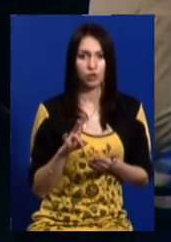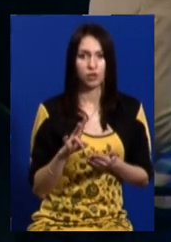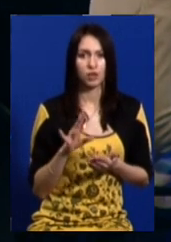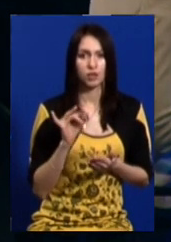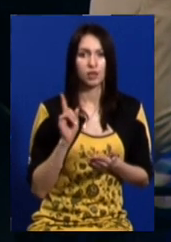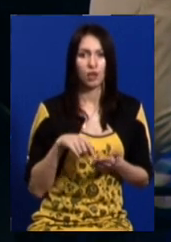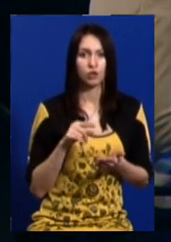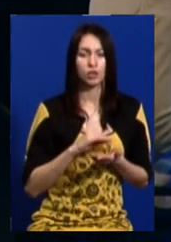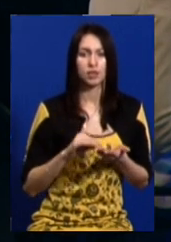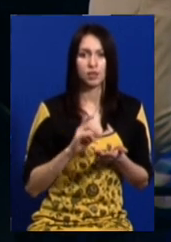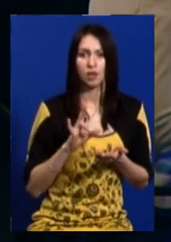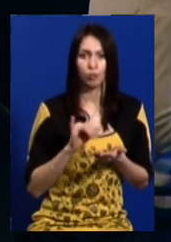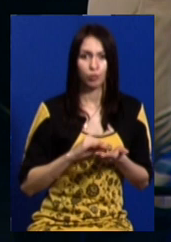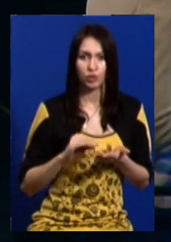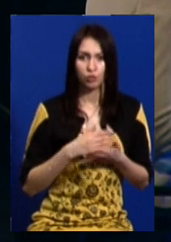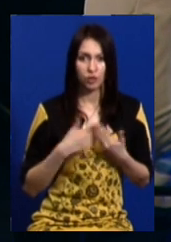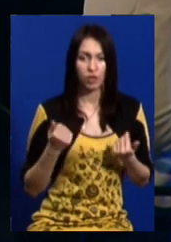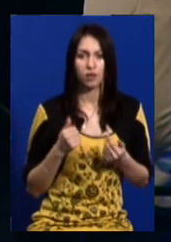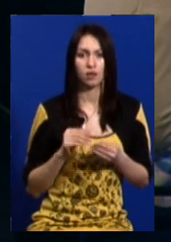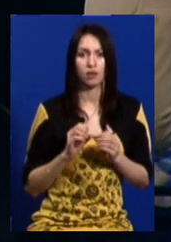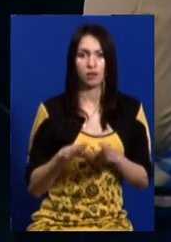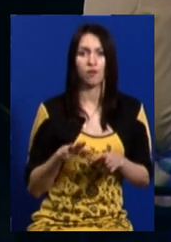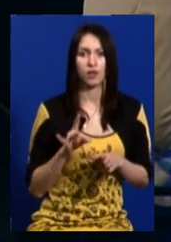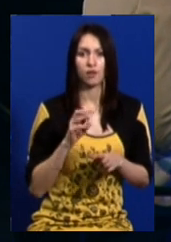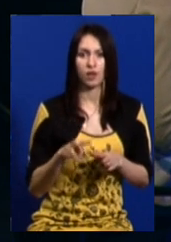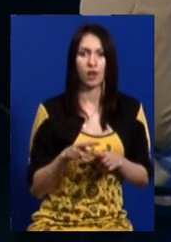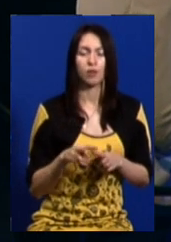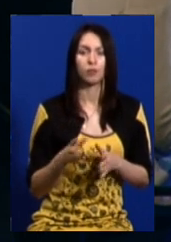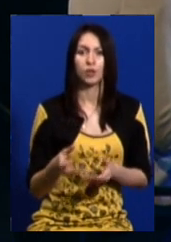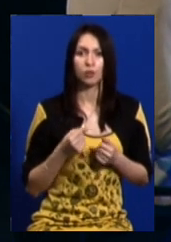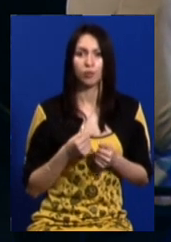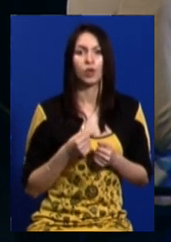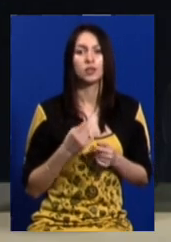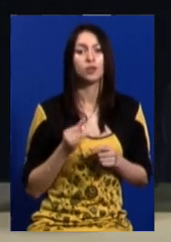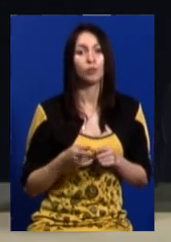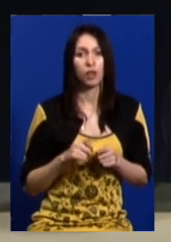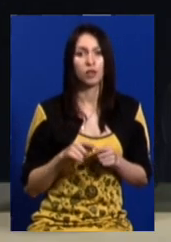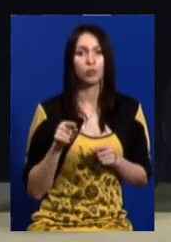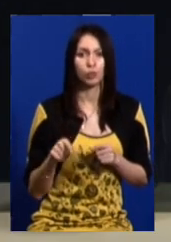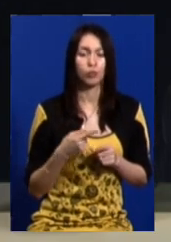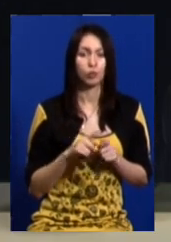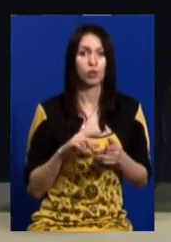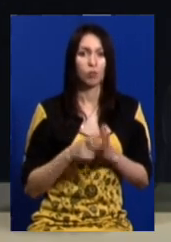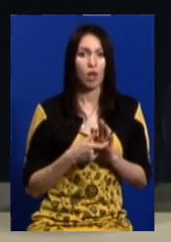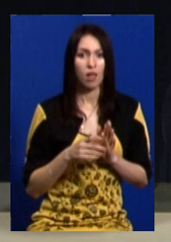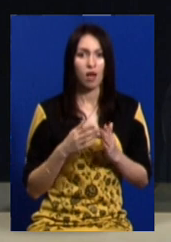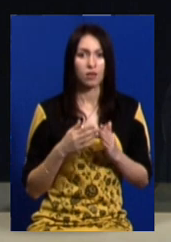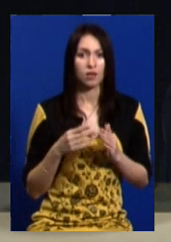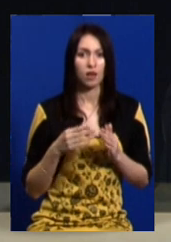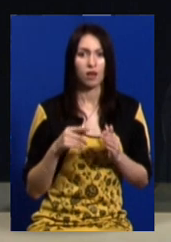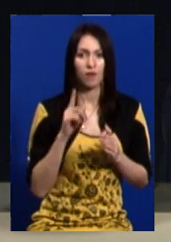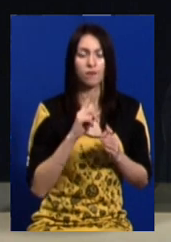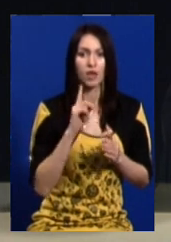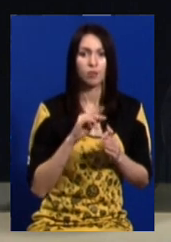записку не хотіли брати в храмі Святого Духа Московського патріархату приймати. І тому там, ну, це палатка тимчасова, якби, для